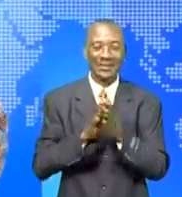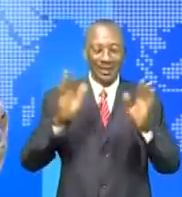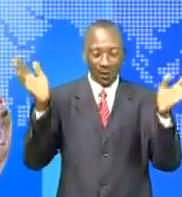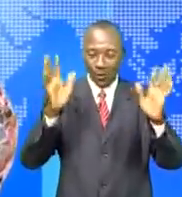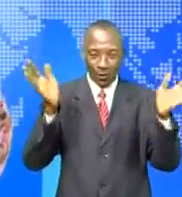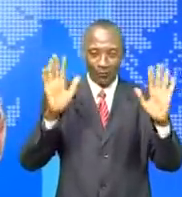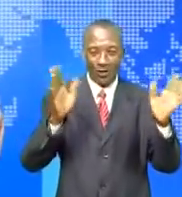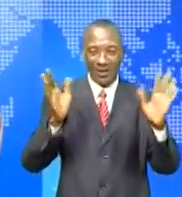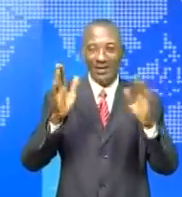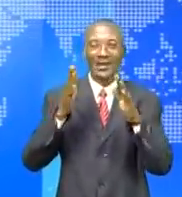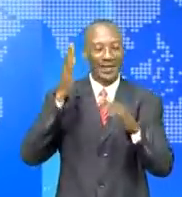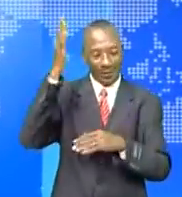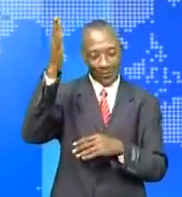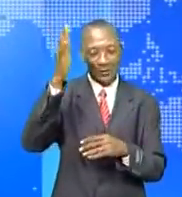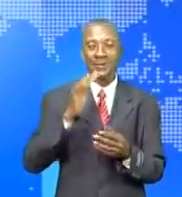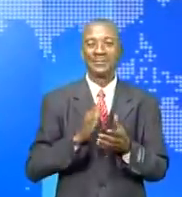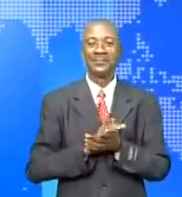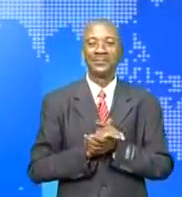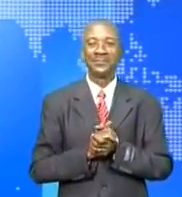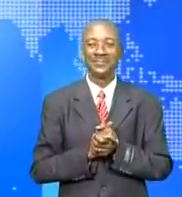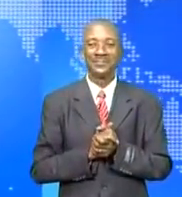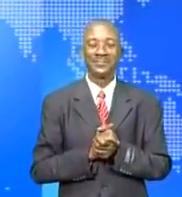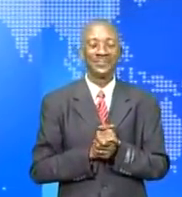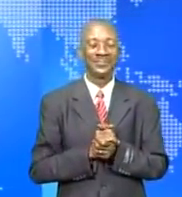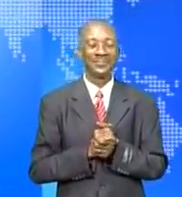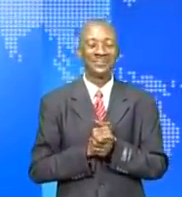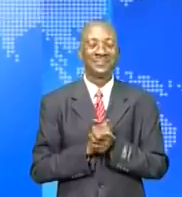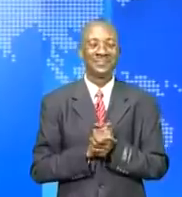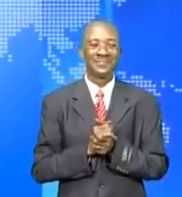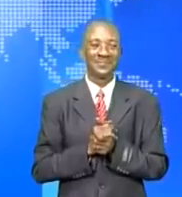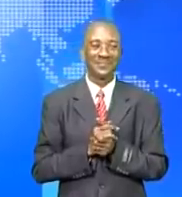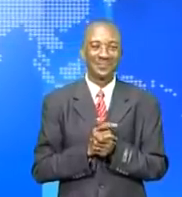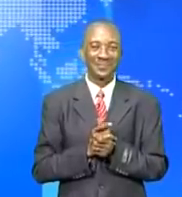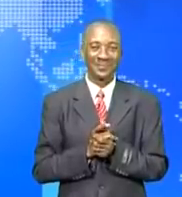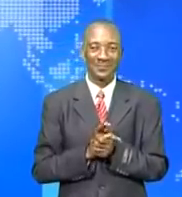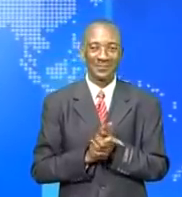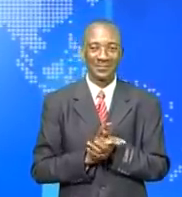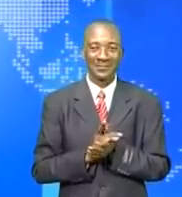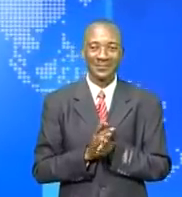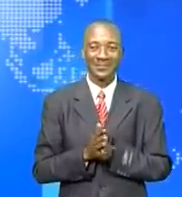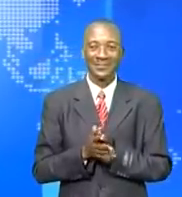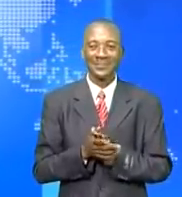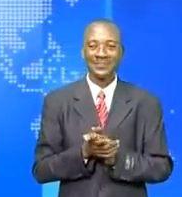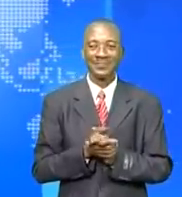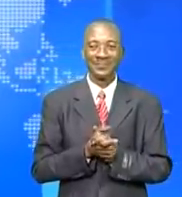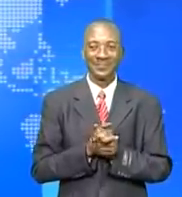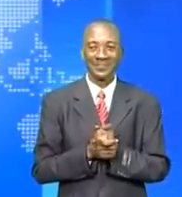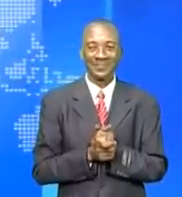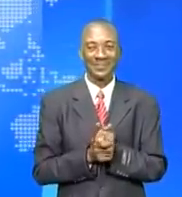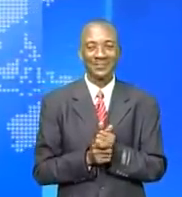les informations tout à l'heure à 22h avec José Baïtoambo. Un clin d'œil à une des